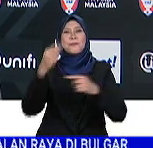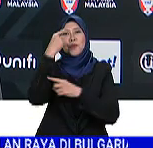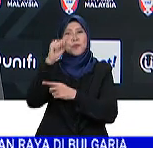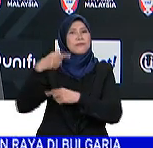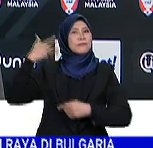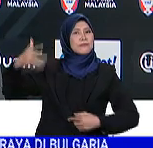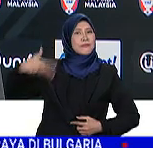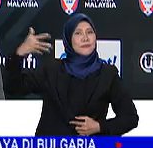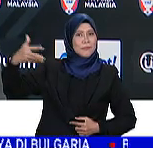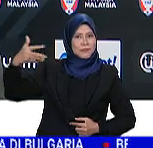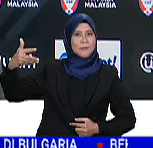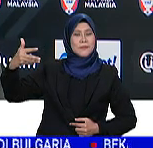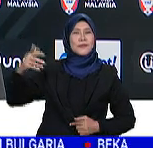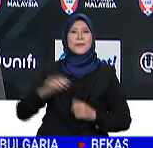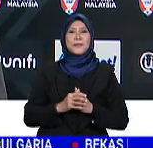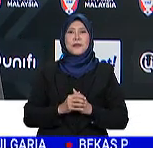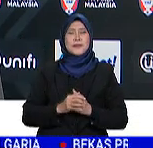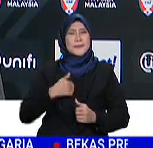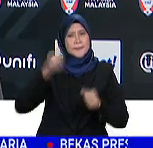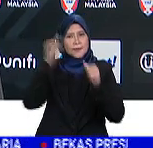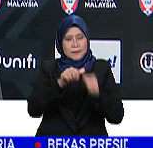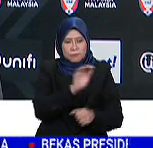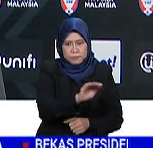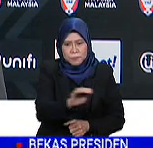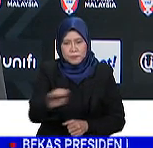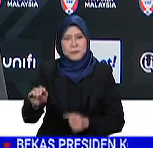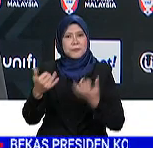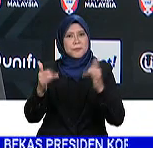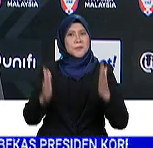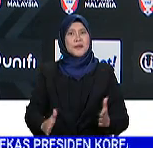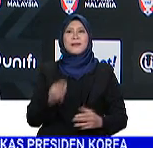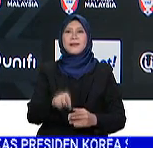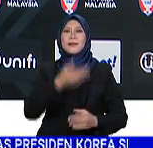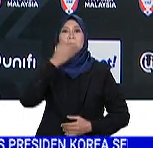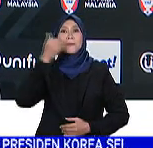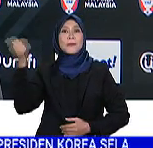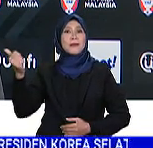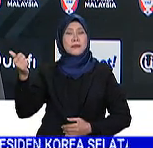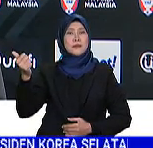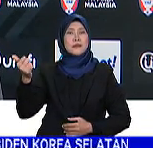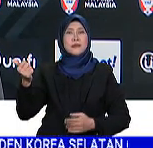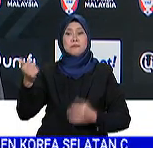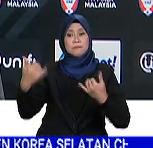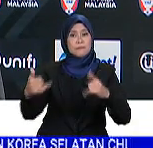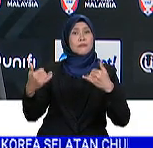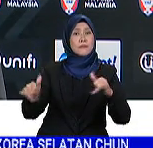sejarah. Jadi saya akan ingatkan pemain-pemain, inilah the best moment untuk